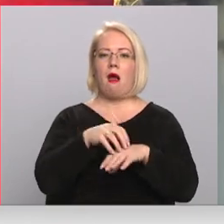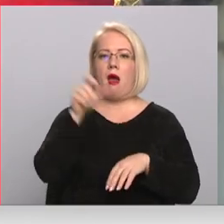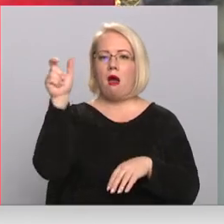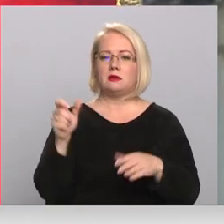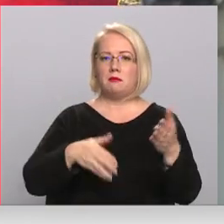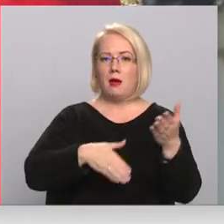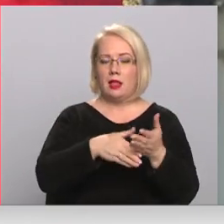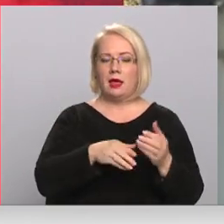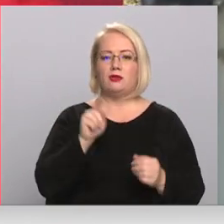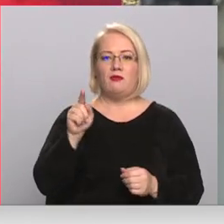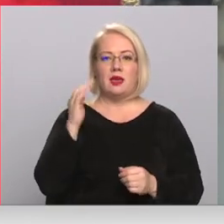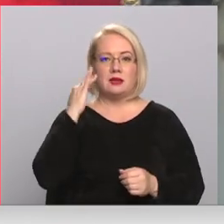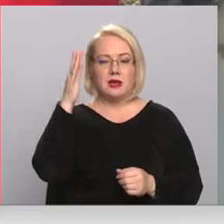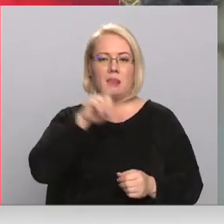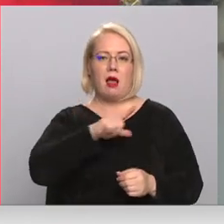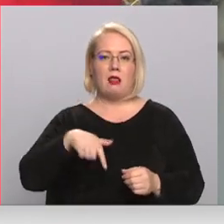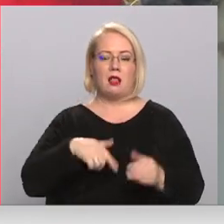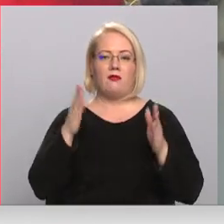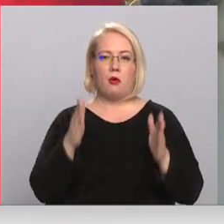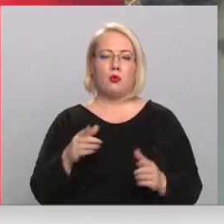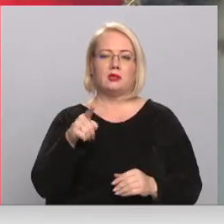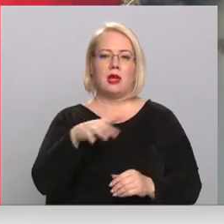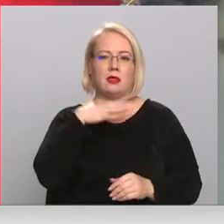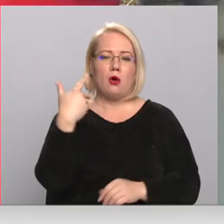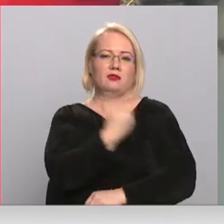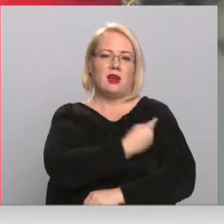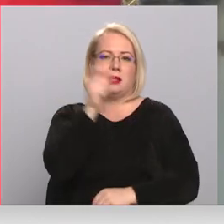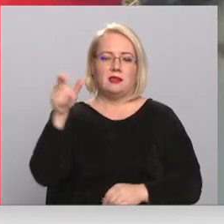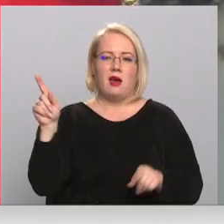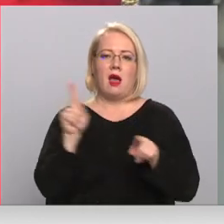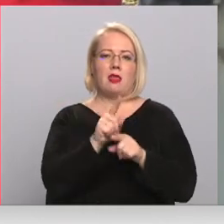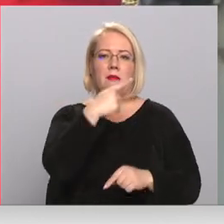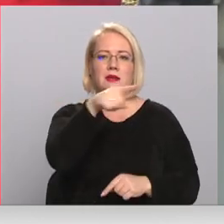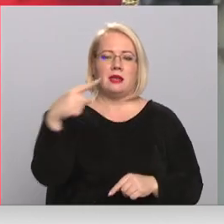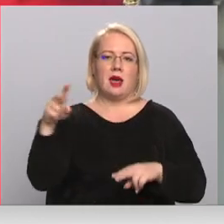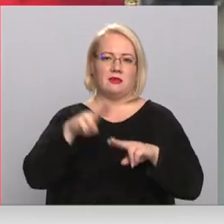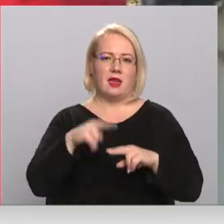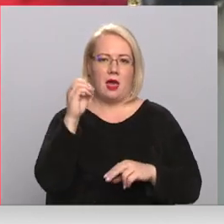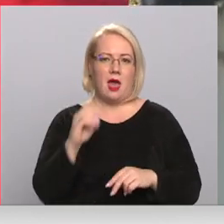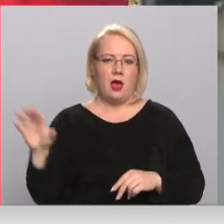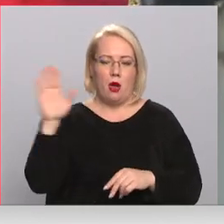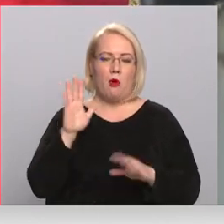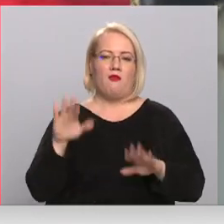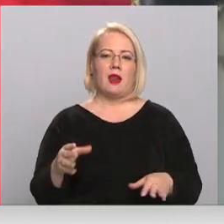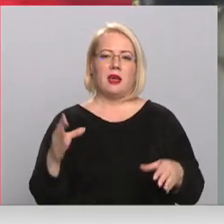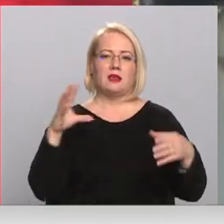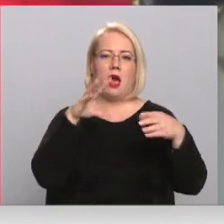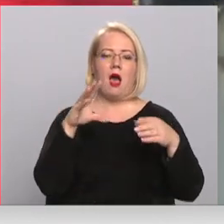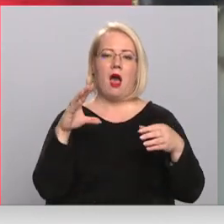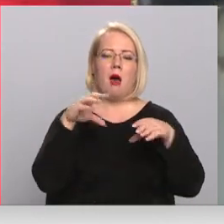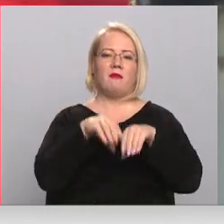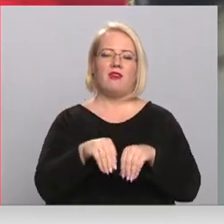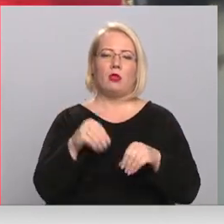Viņa cer, ka līdz tam arī Latvijā būs tikpat daudz vakcinēto kā citviet Eiropā un varēs savienot darbu gan savā